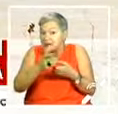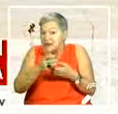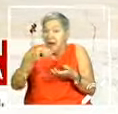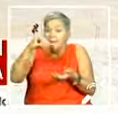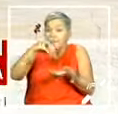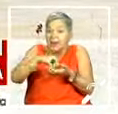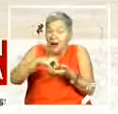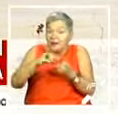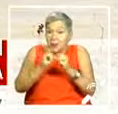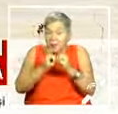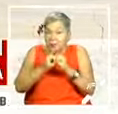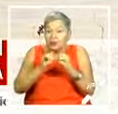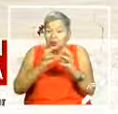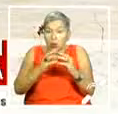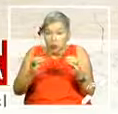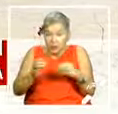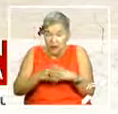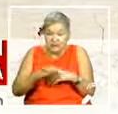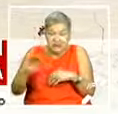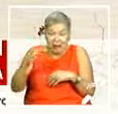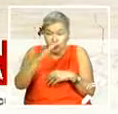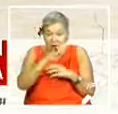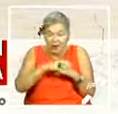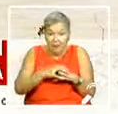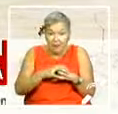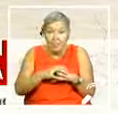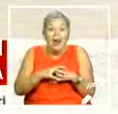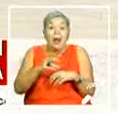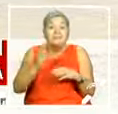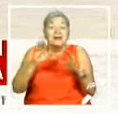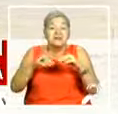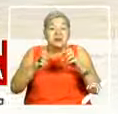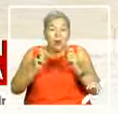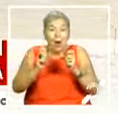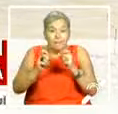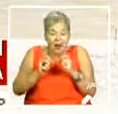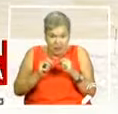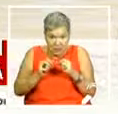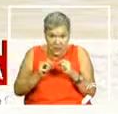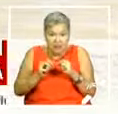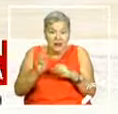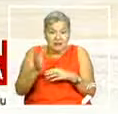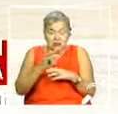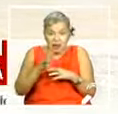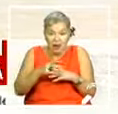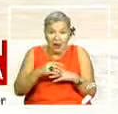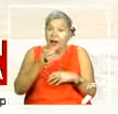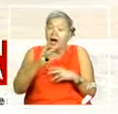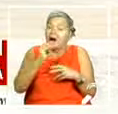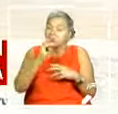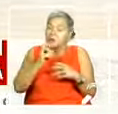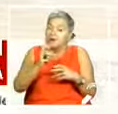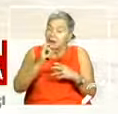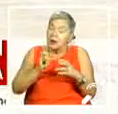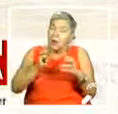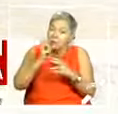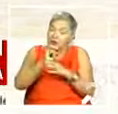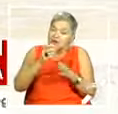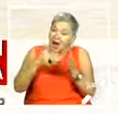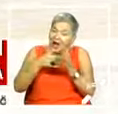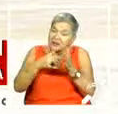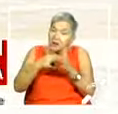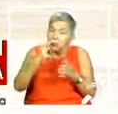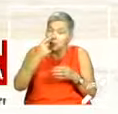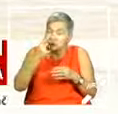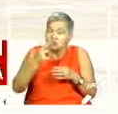pe malul românesc al Dunării. MAPN a condamnat atacurile de noaptea trecută ale rușilor asupra